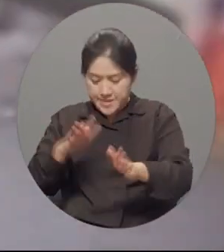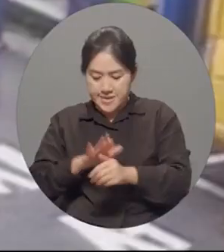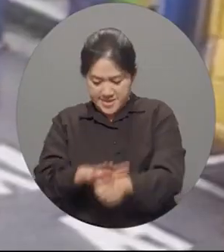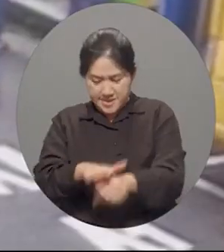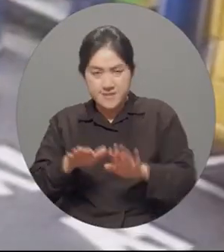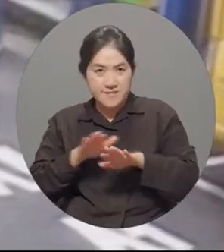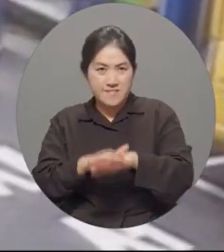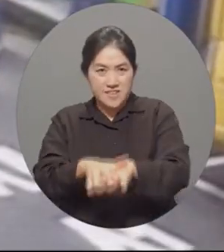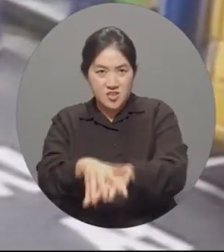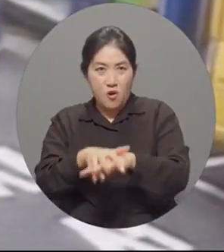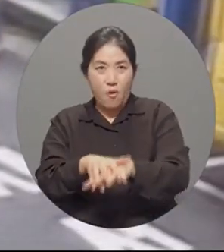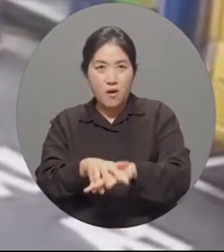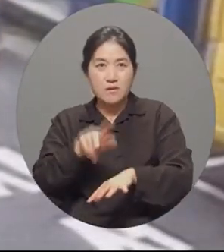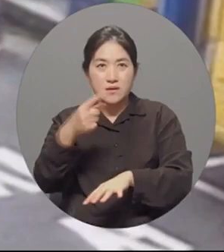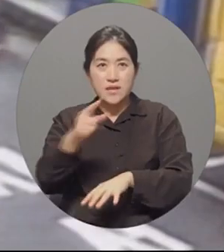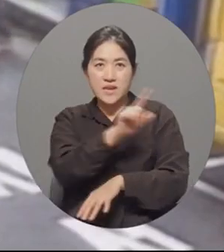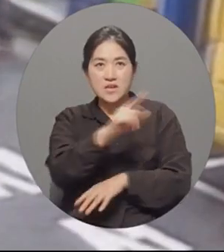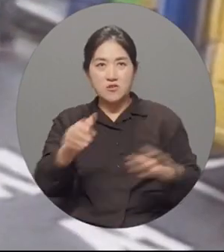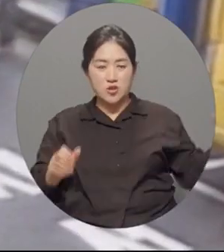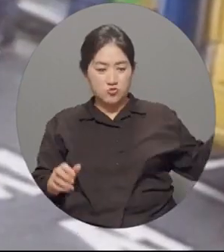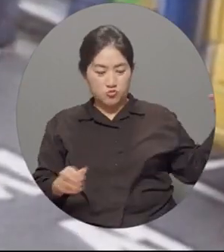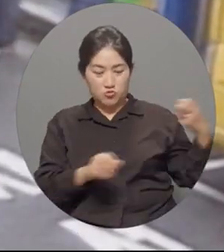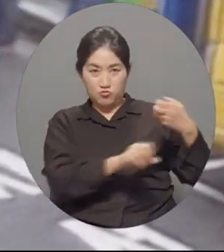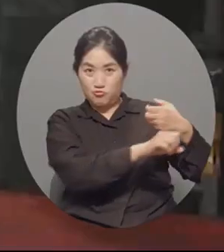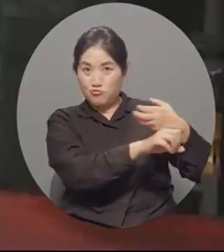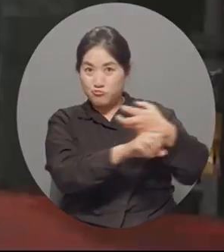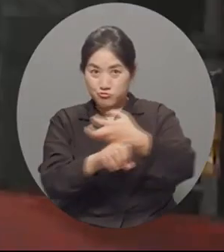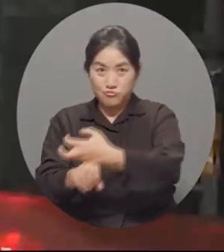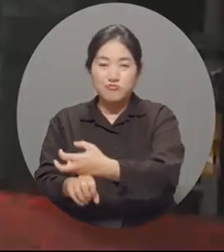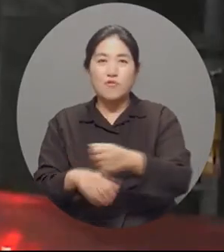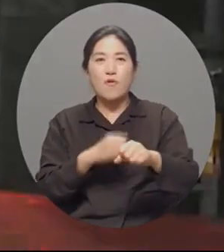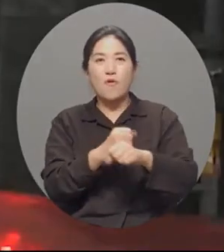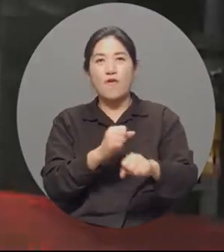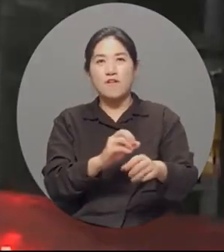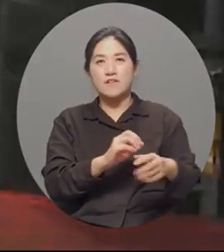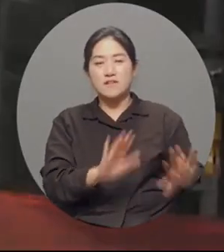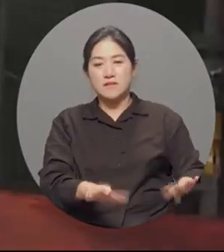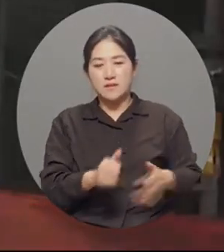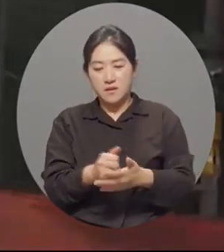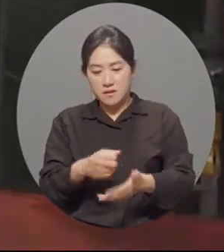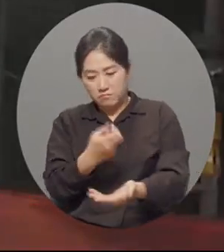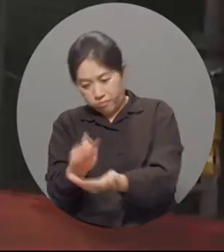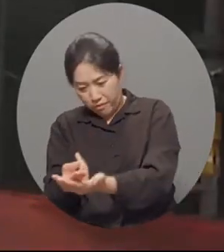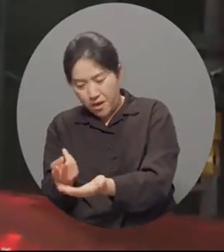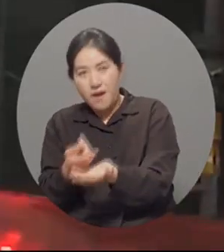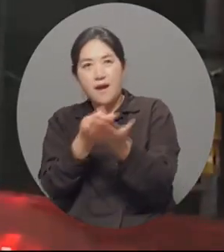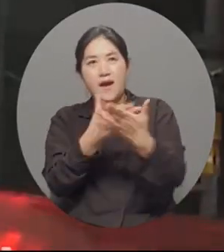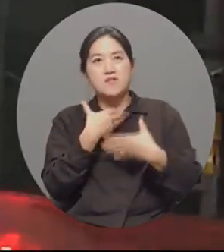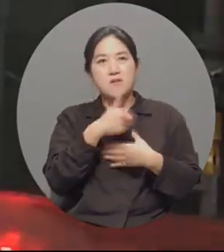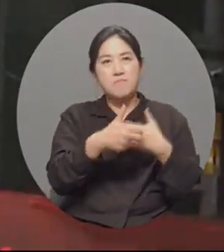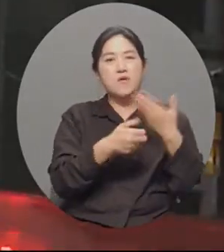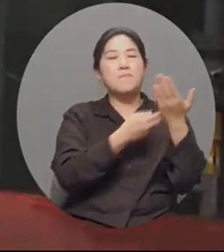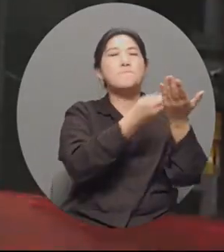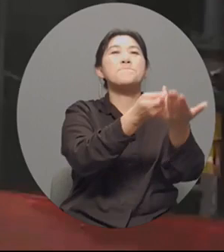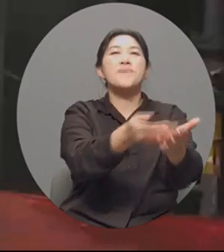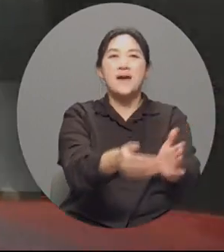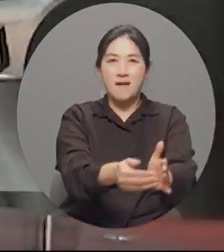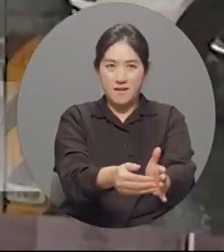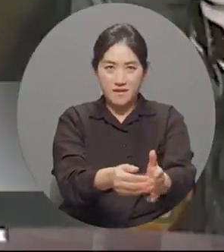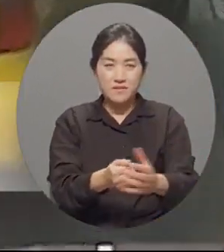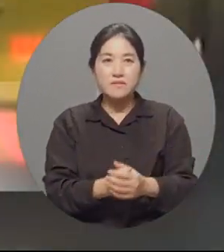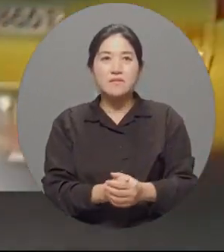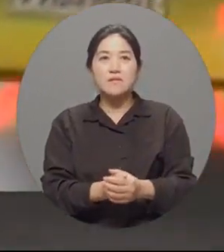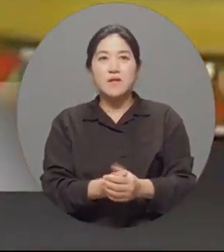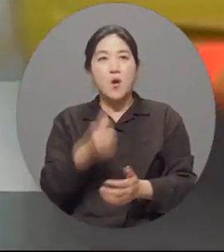이어받습니다 뒤이어 119 구급대가 도착했고 쓰러졌던 남성은 안전하게 임금 병원으로 이송됐습니다